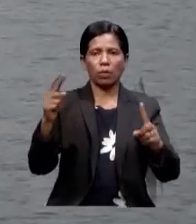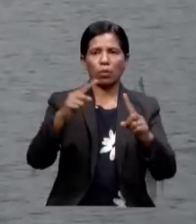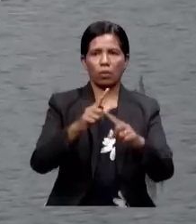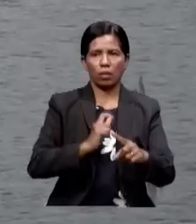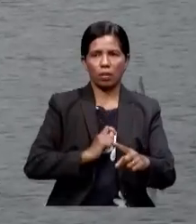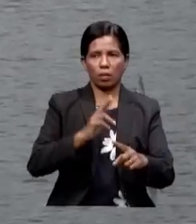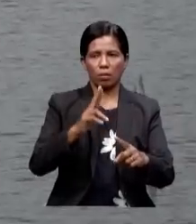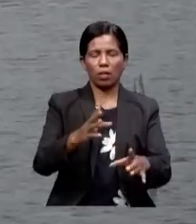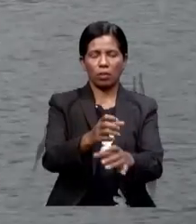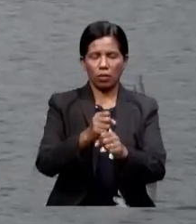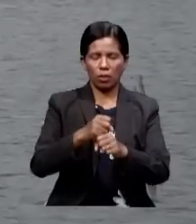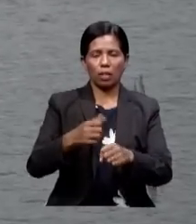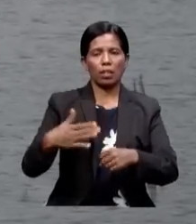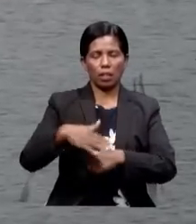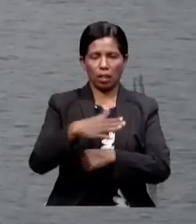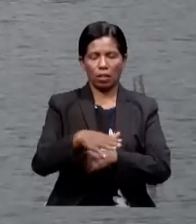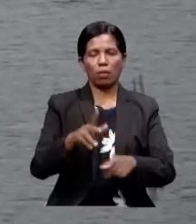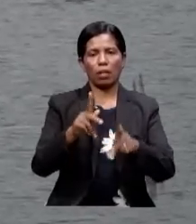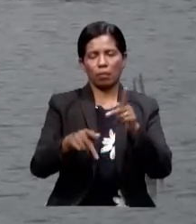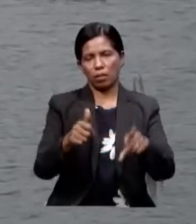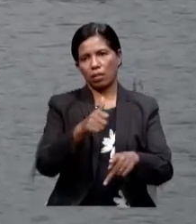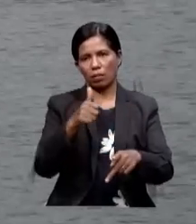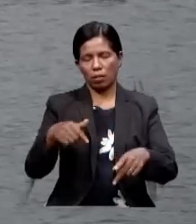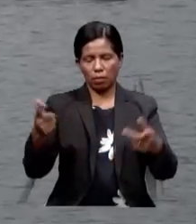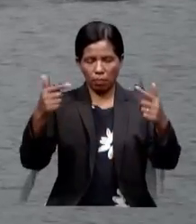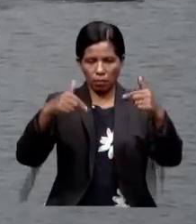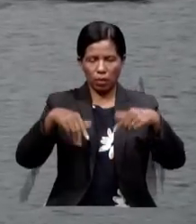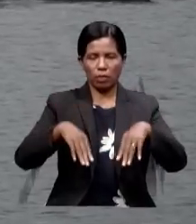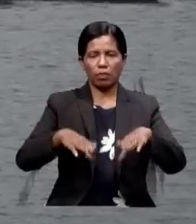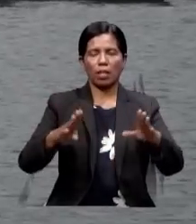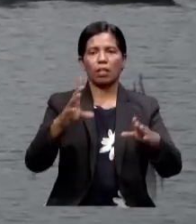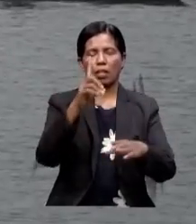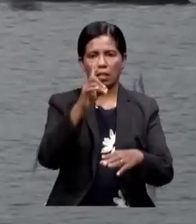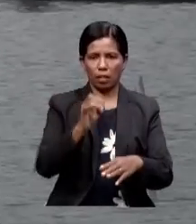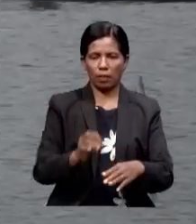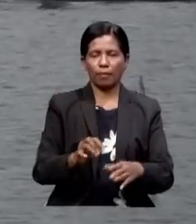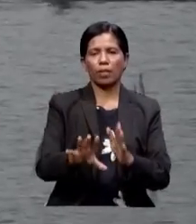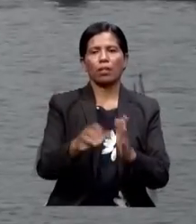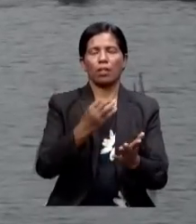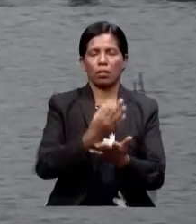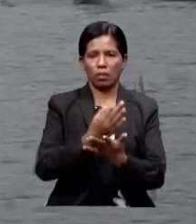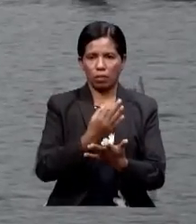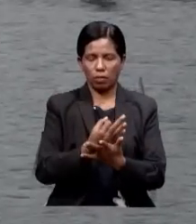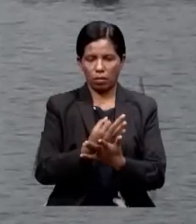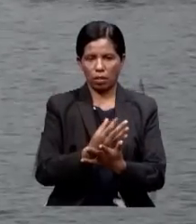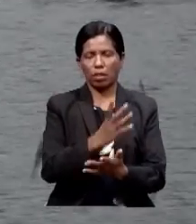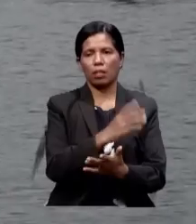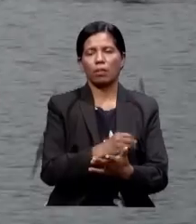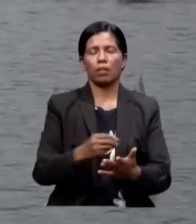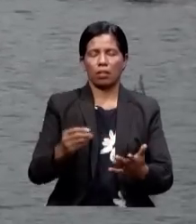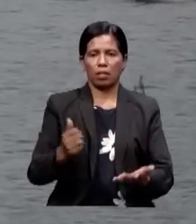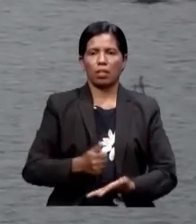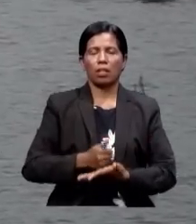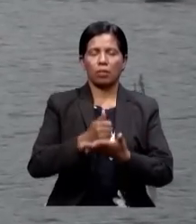netik ikan ho maluk sira seluk ho di bela mai fan ia sidadi atu heta netik kosar raun rumah ho di